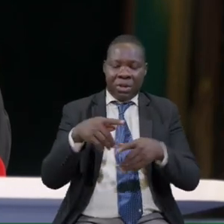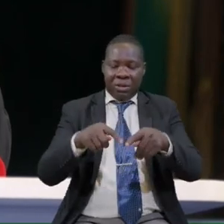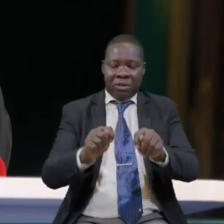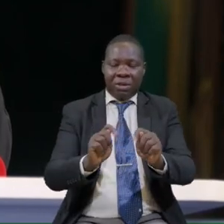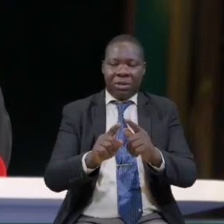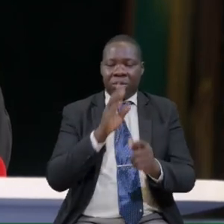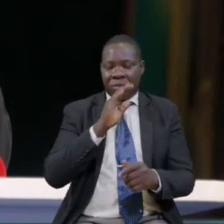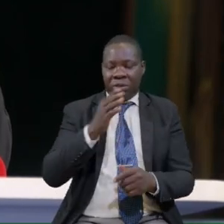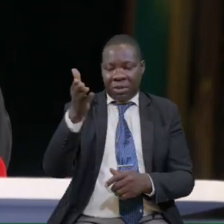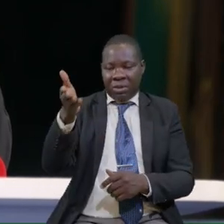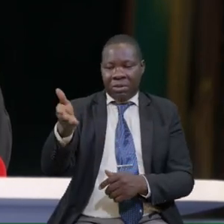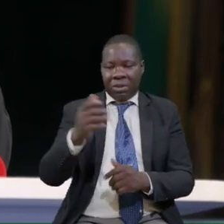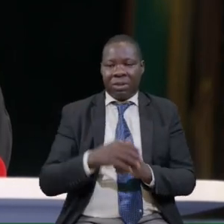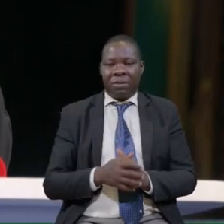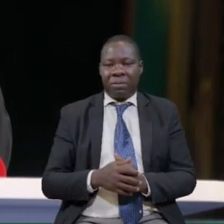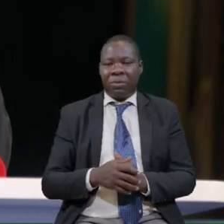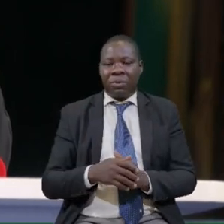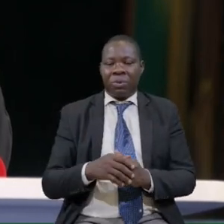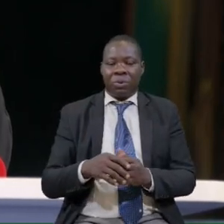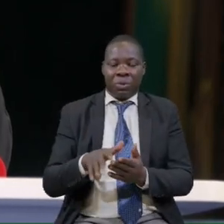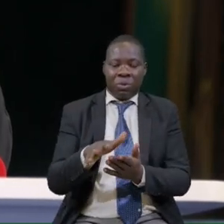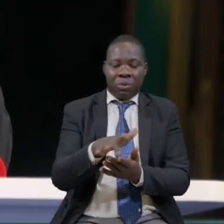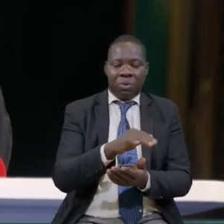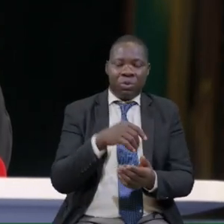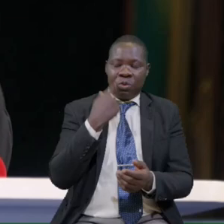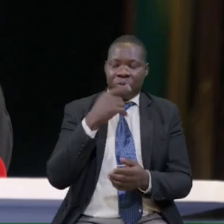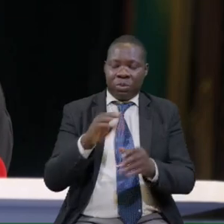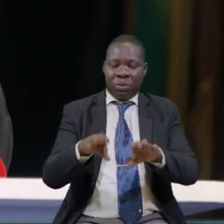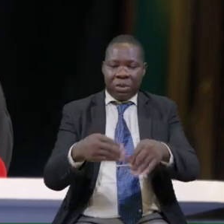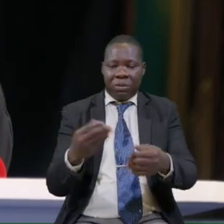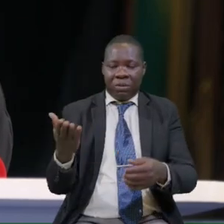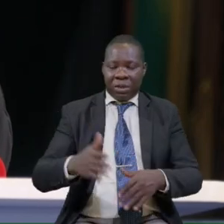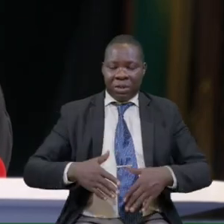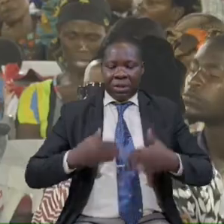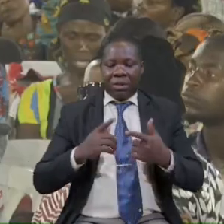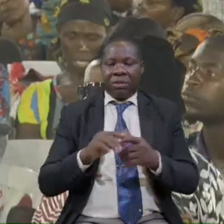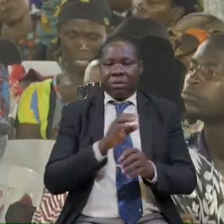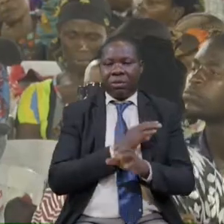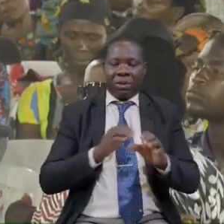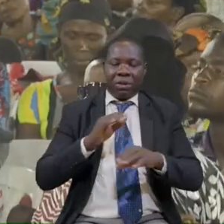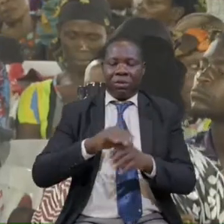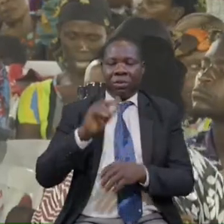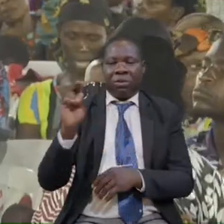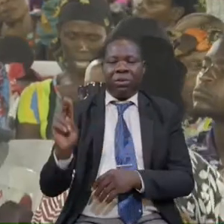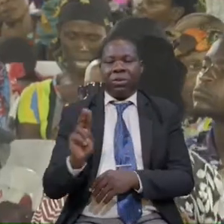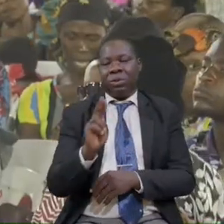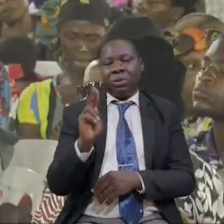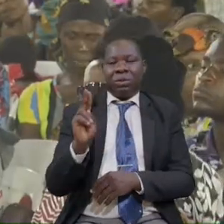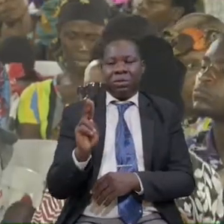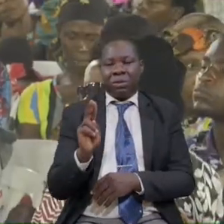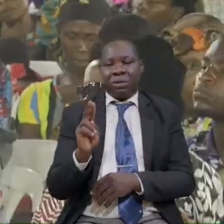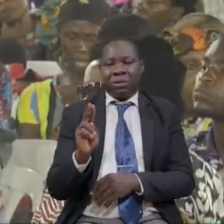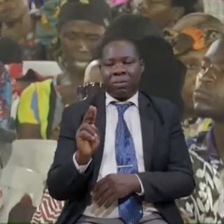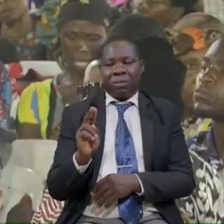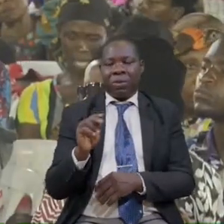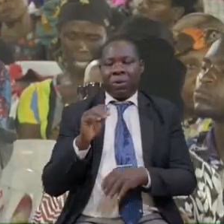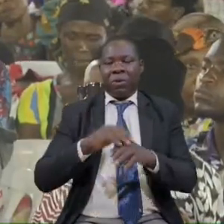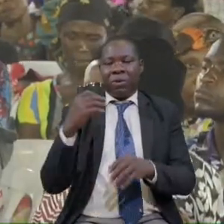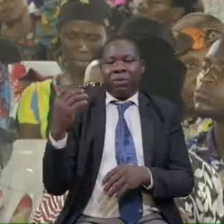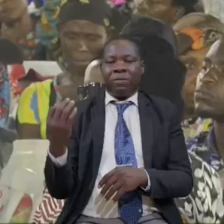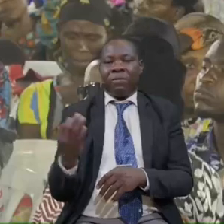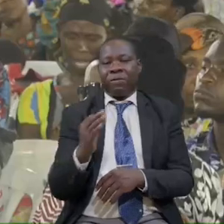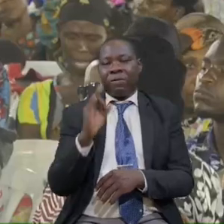le déjeuner avec Christ. Ceux qui ont donné leur vie à Christ